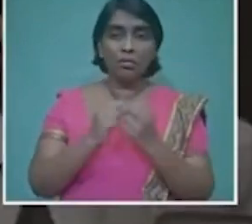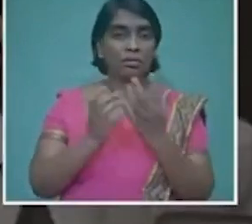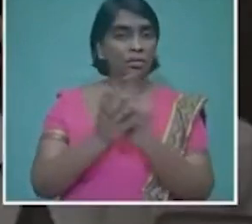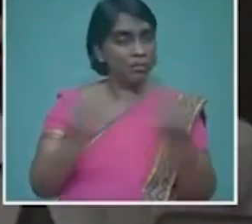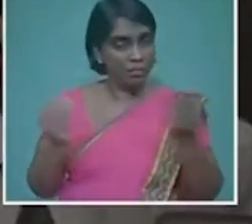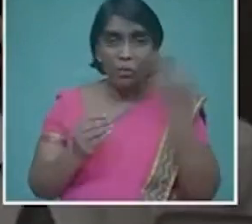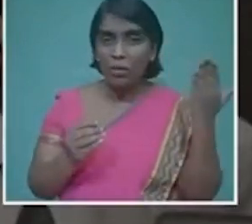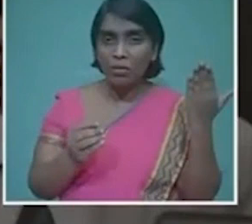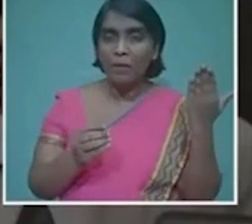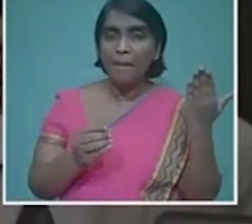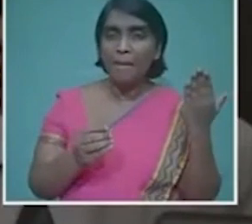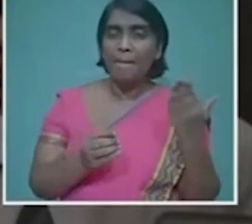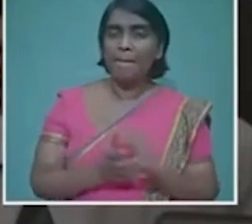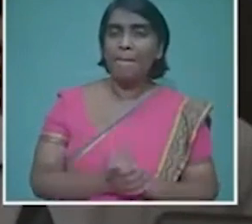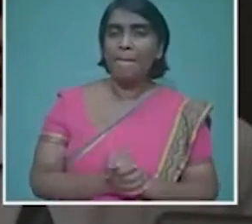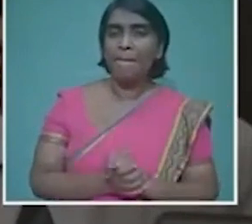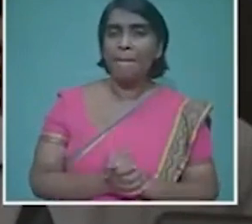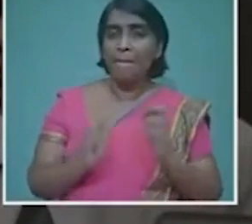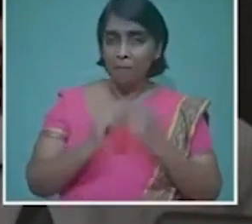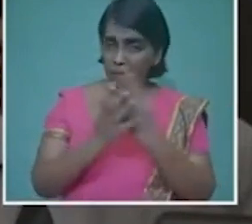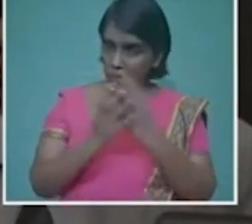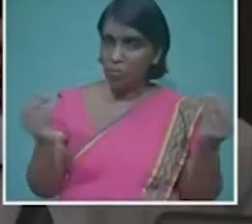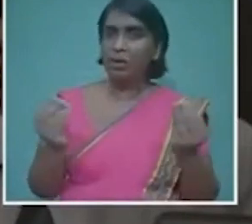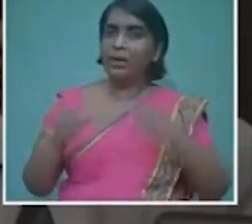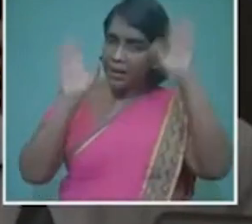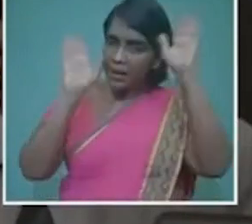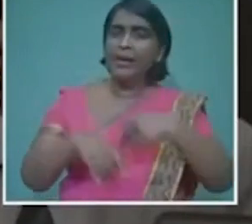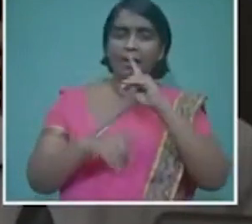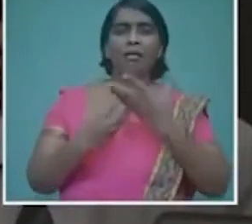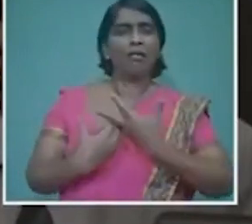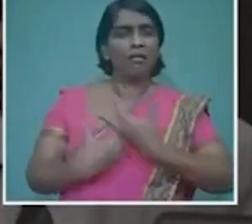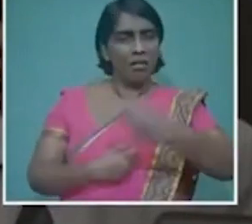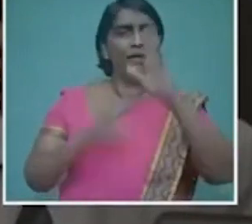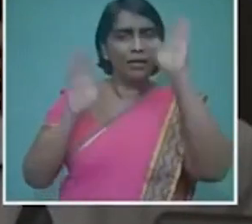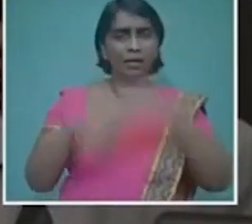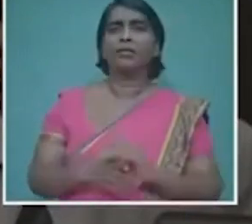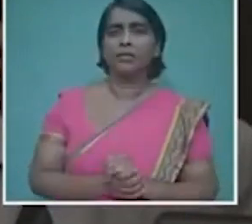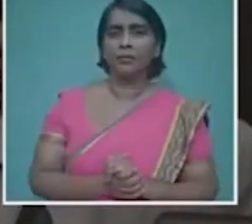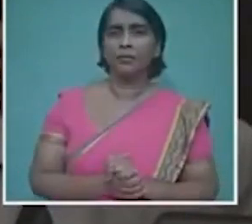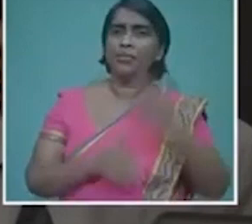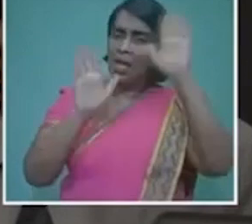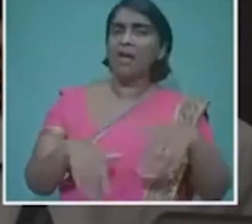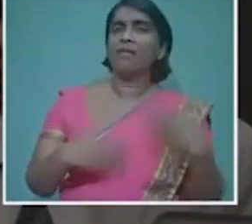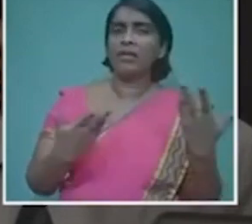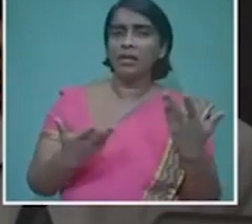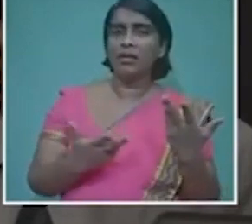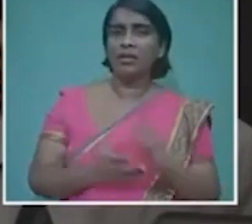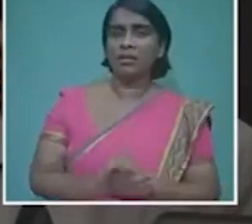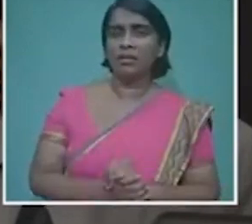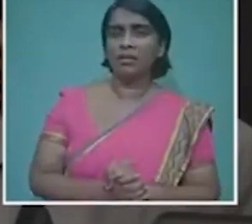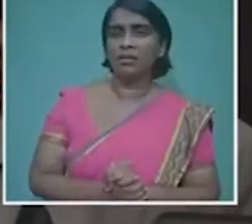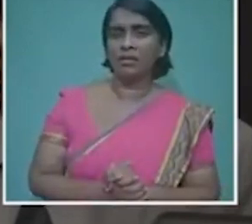கொண்டு தன்னுடைய இராணுவ நிலைப்பாட்டை மேம்படுத்தினார். அதற்கு பிற்பாடு விவசாயத்துறை தொடர்பில் படையணியை ஸ்தாபித்து விவசாயத்தையே முழுமையாக